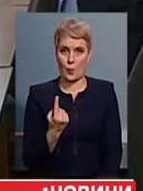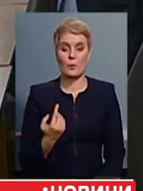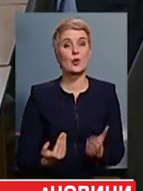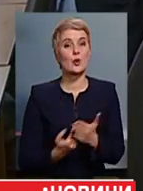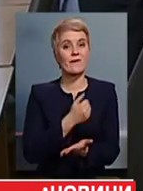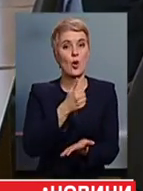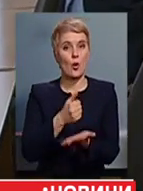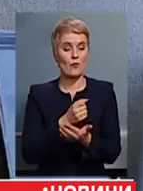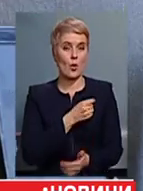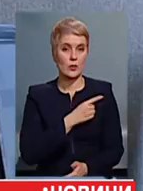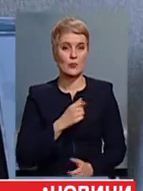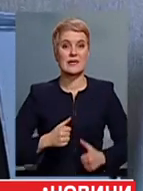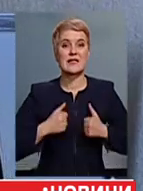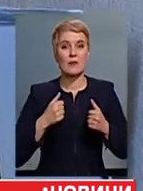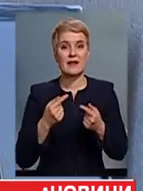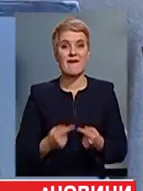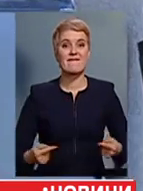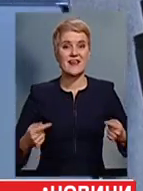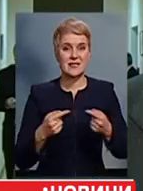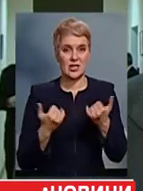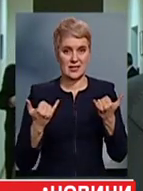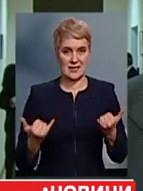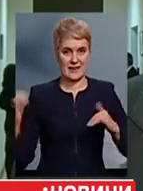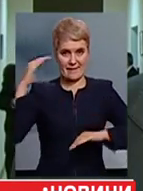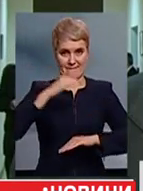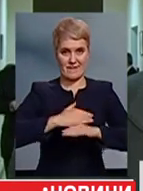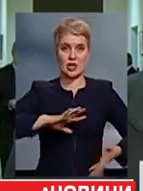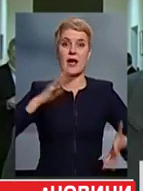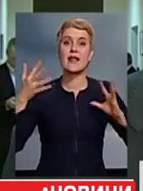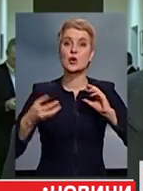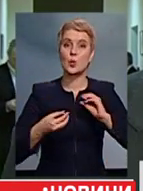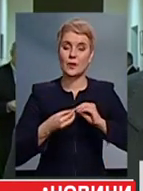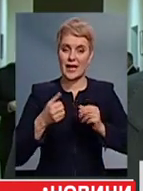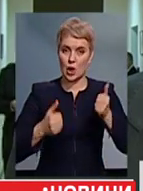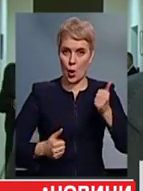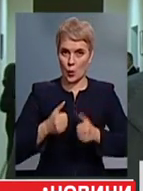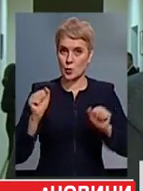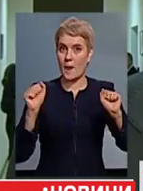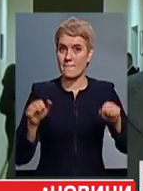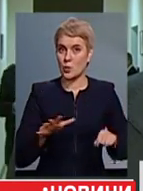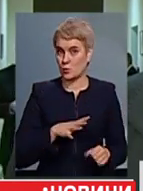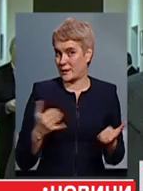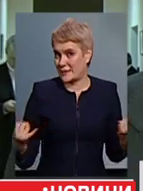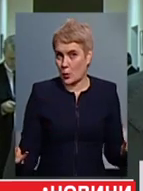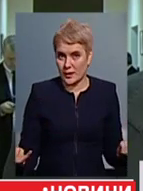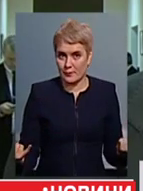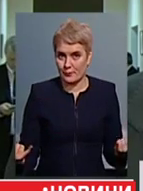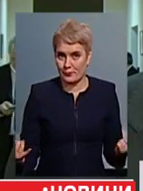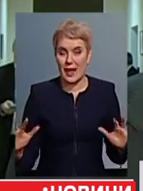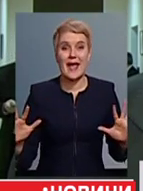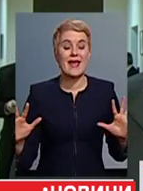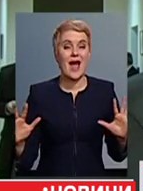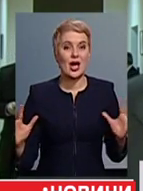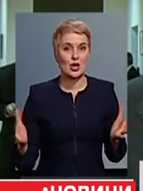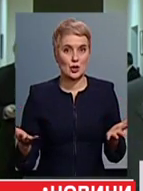нового голову Одещини намагатимуться визначити вже ввечері. Результати конкурсу можуть бути сьогодні, в разі